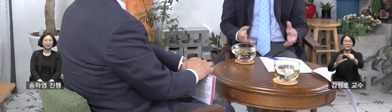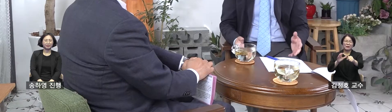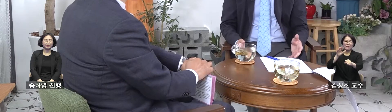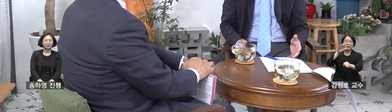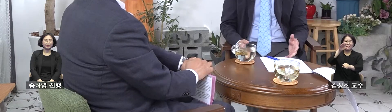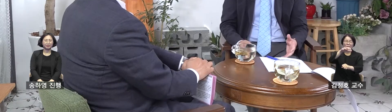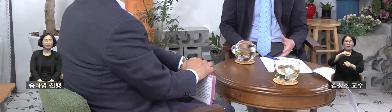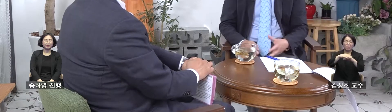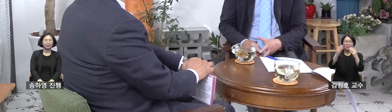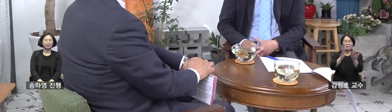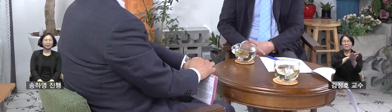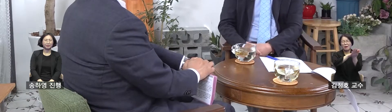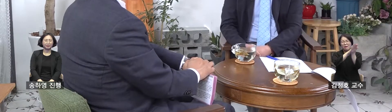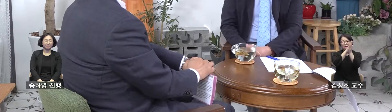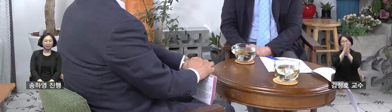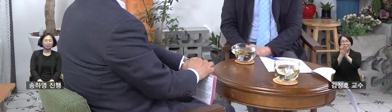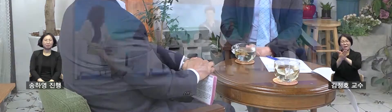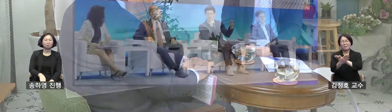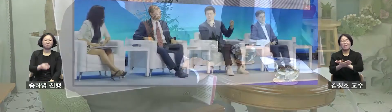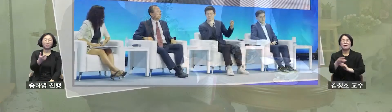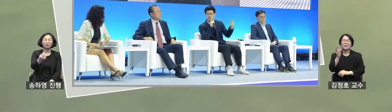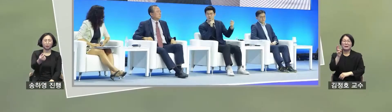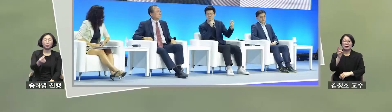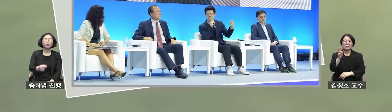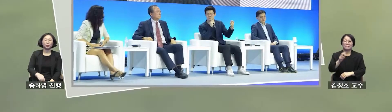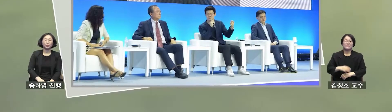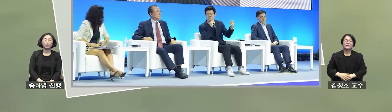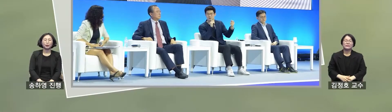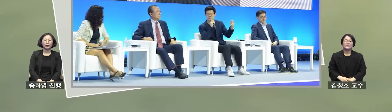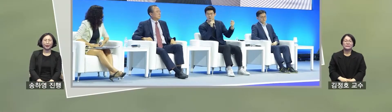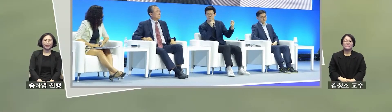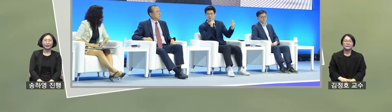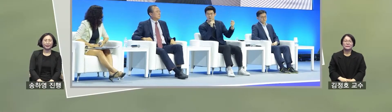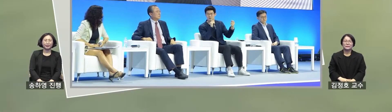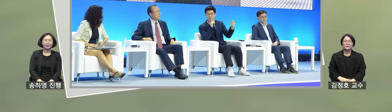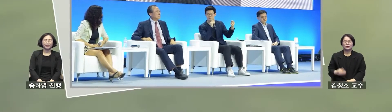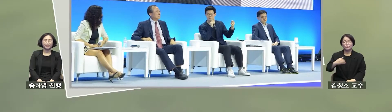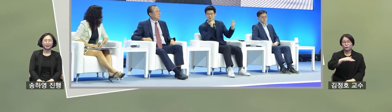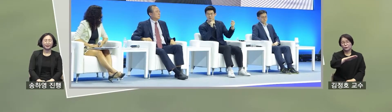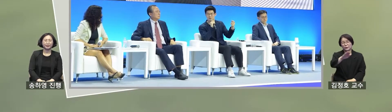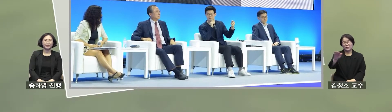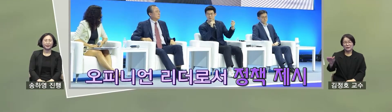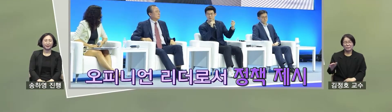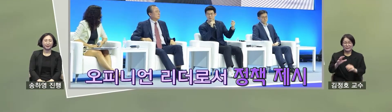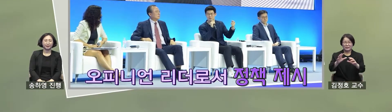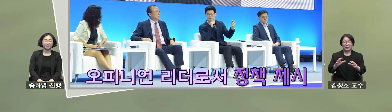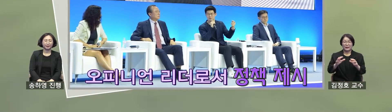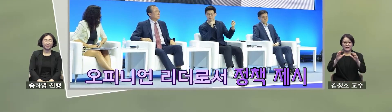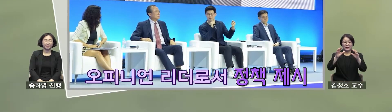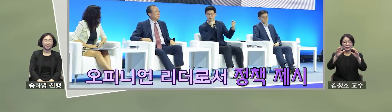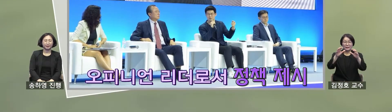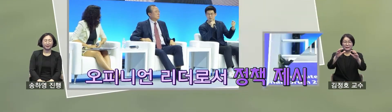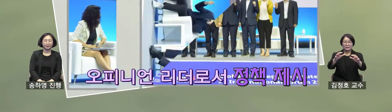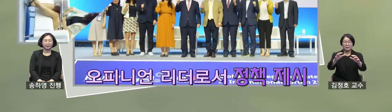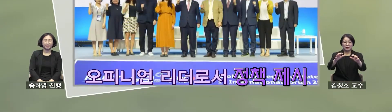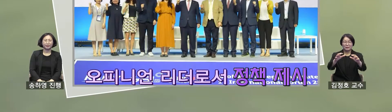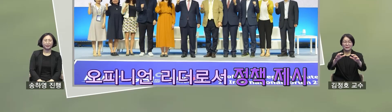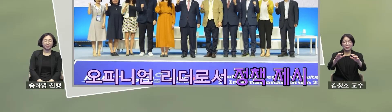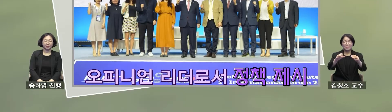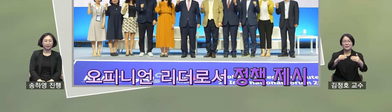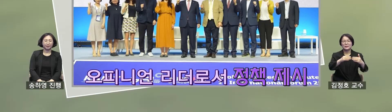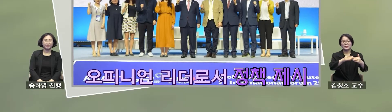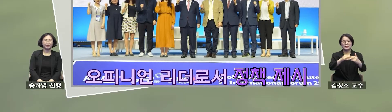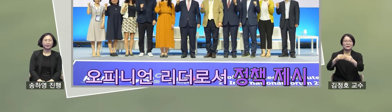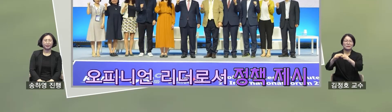다 바꿀 것으로 예상이 됩니다. 그래서 이때 우리가 한번 세계적인 오피니언 리더로서